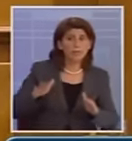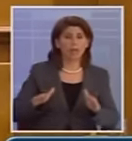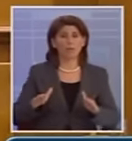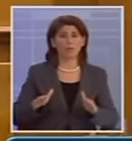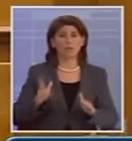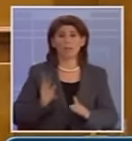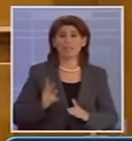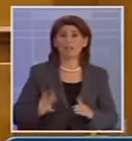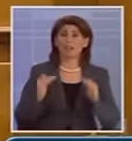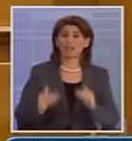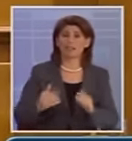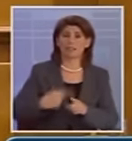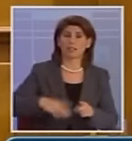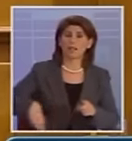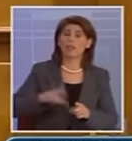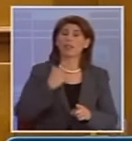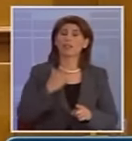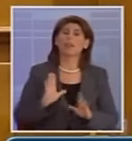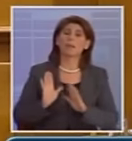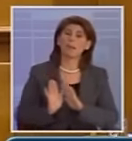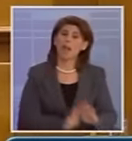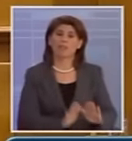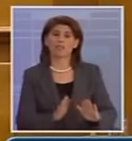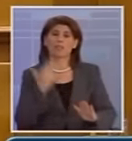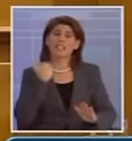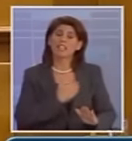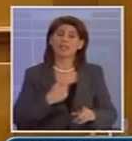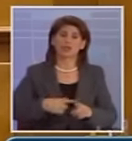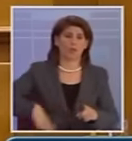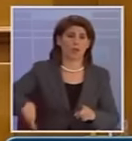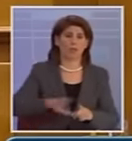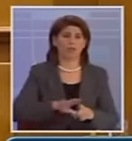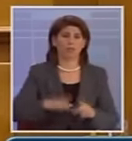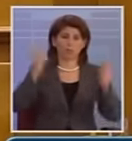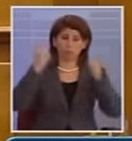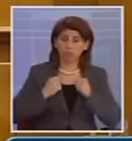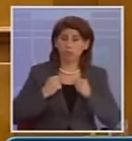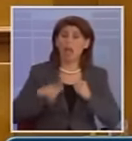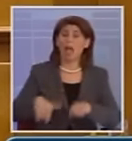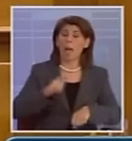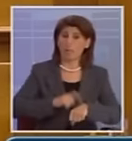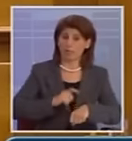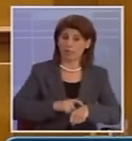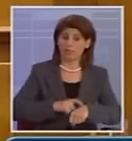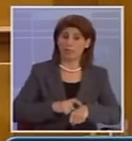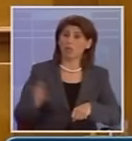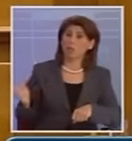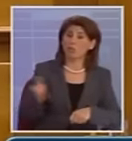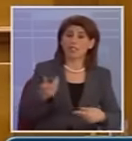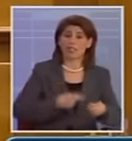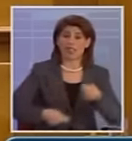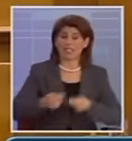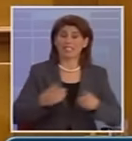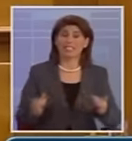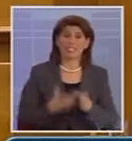τόπο και γιατί δεν πρέπει να αφήσουμε να πάνε χαμένες οι θυσίες του ελληνικού λαού. Από τη στιγμή που εσείς διαχειρίζεστε τις